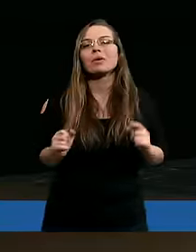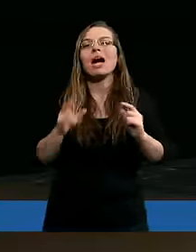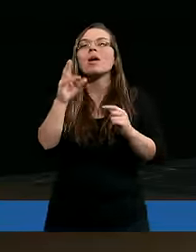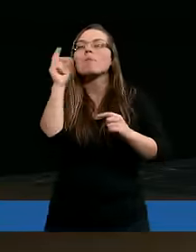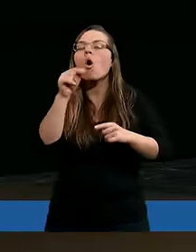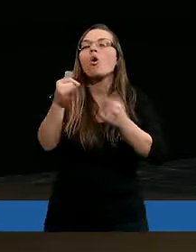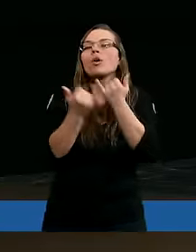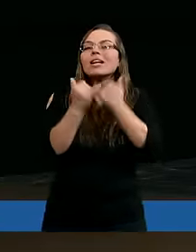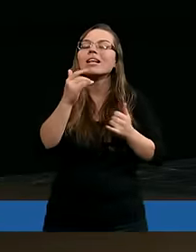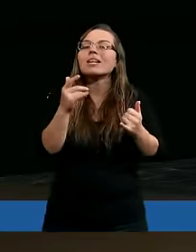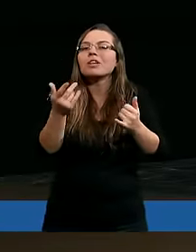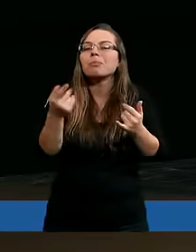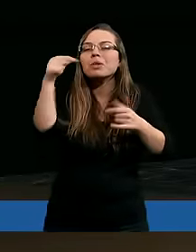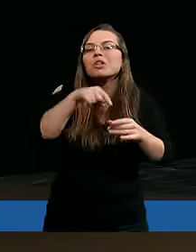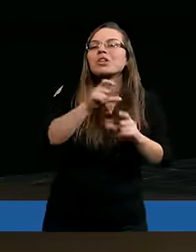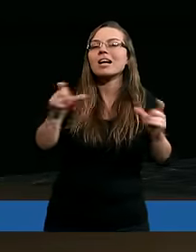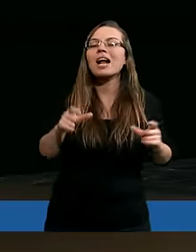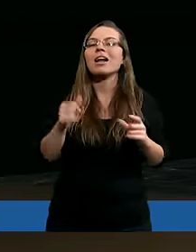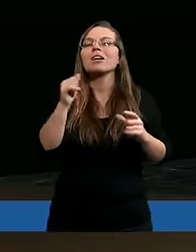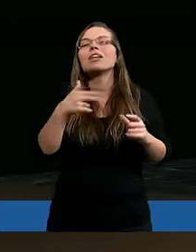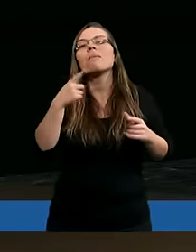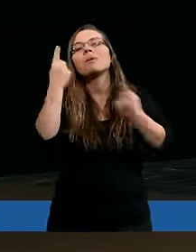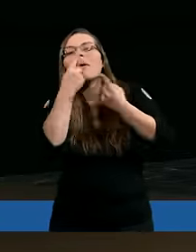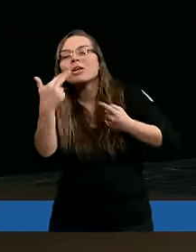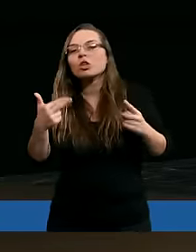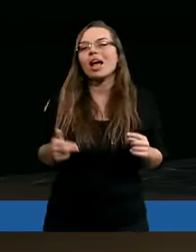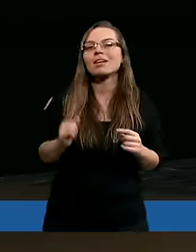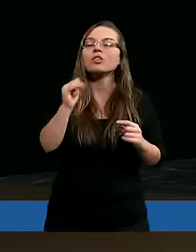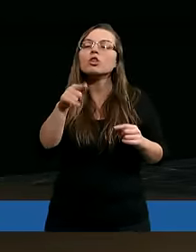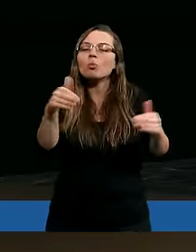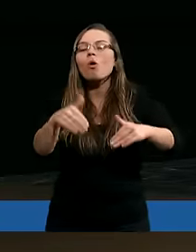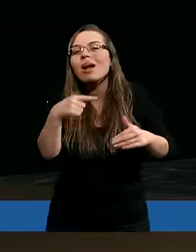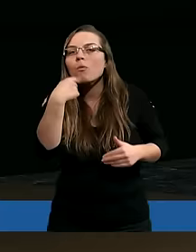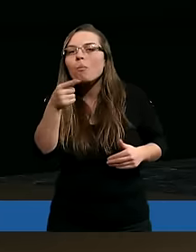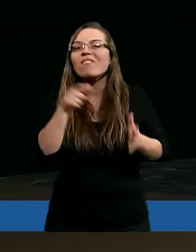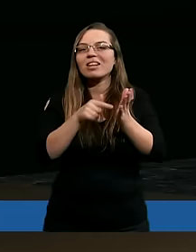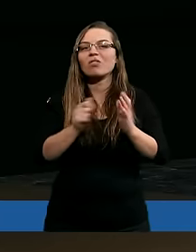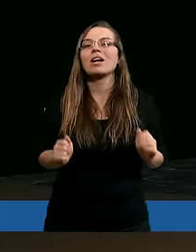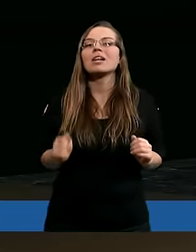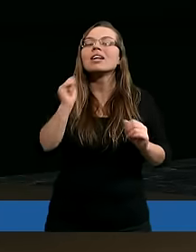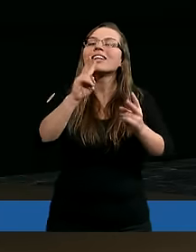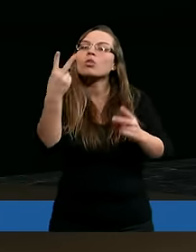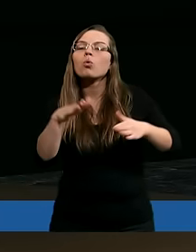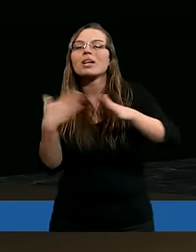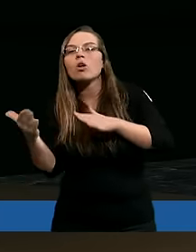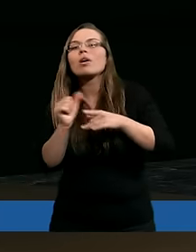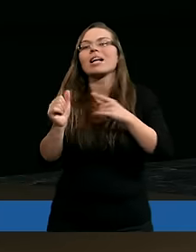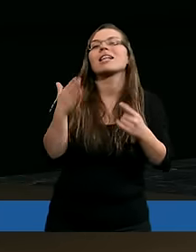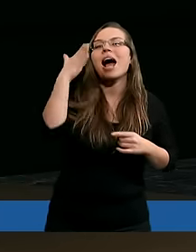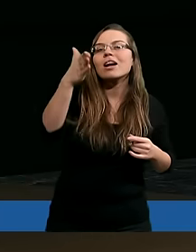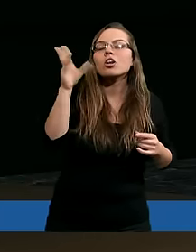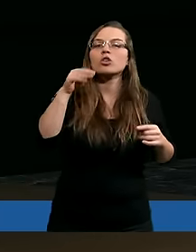gdzie... Do domu żałoby. Tak można by było powiedzieć. Z drugiej strony można mieć nadzieję, że